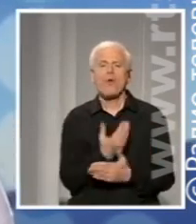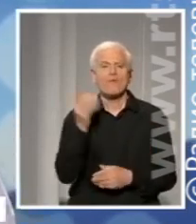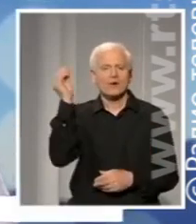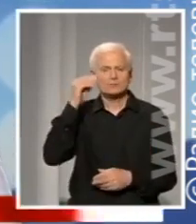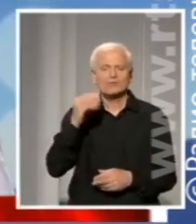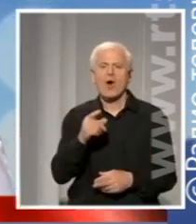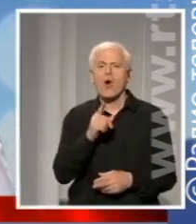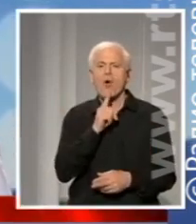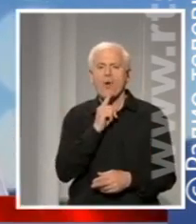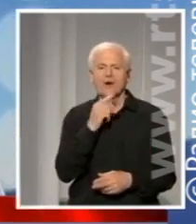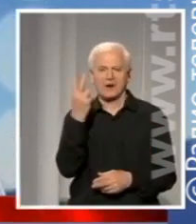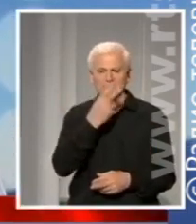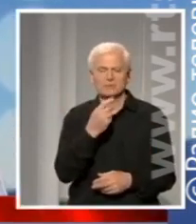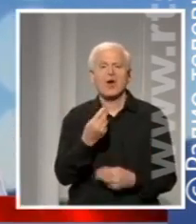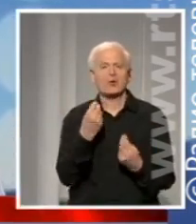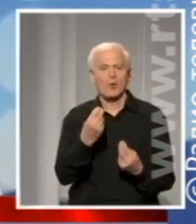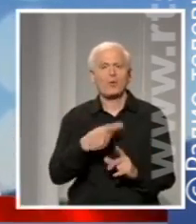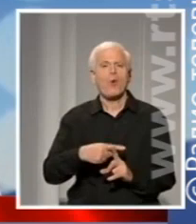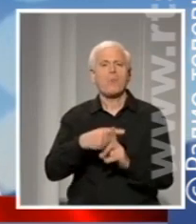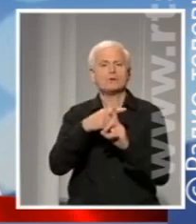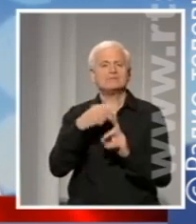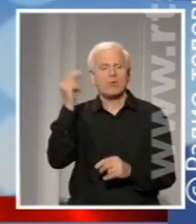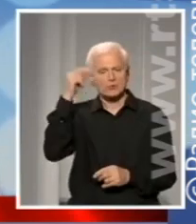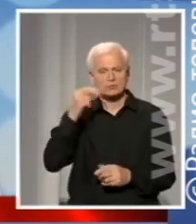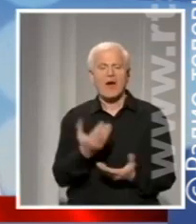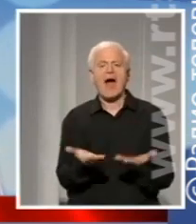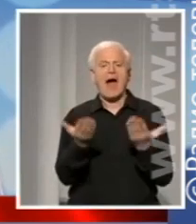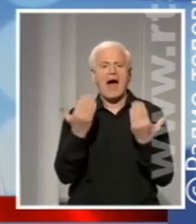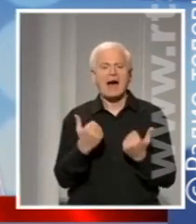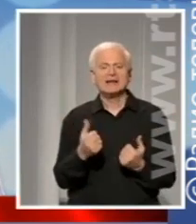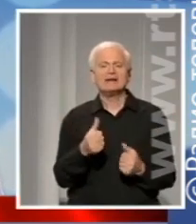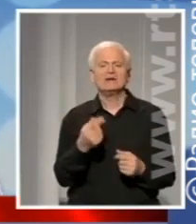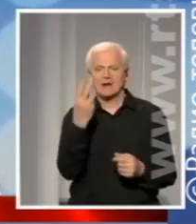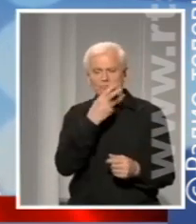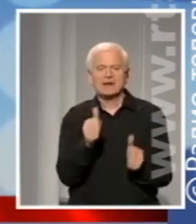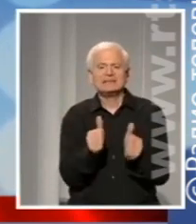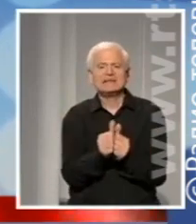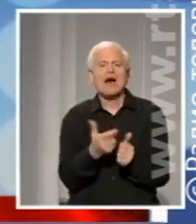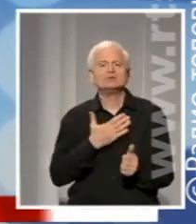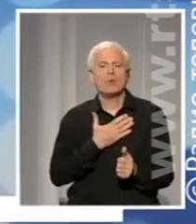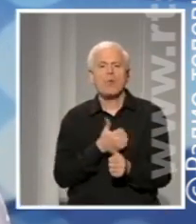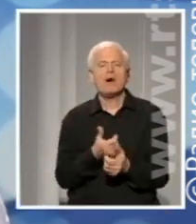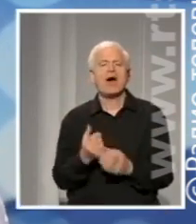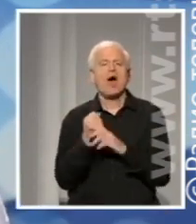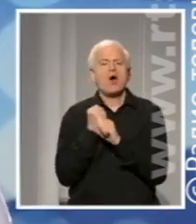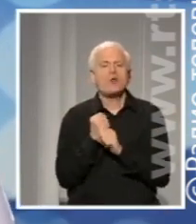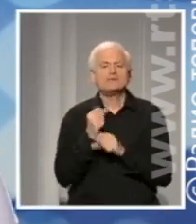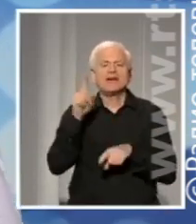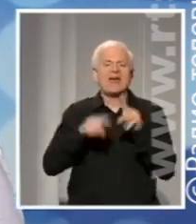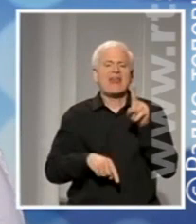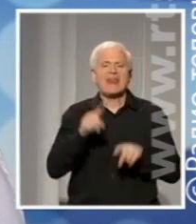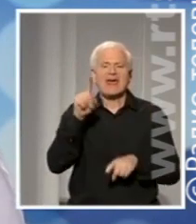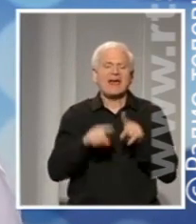naravno, koje je vrlo pozitivno, ali sa sobom, naravno, nosi i prosto neke